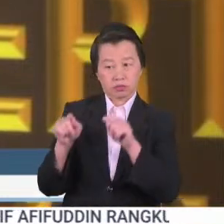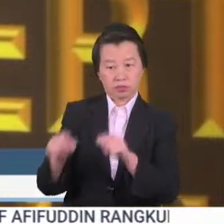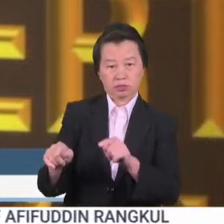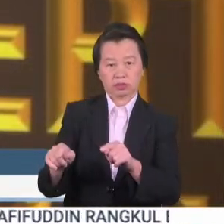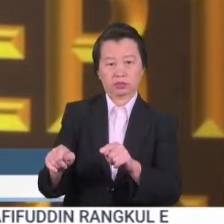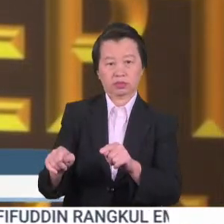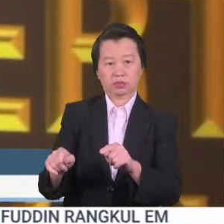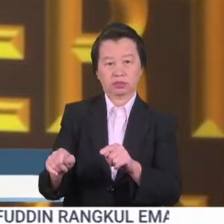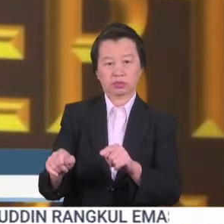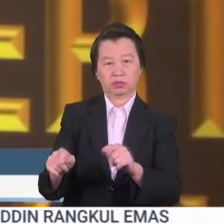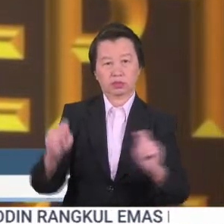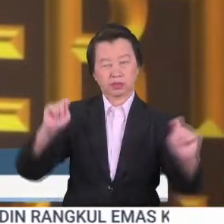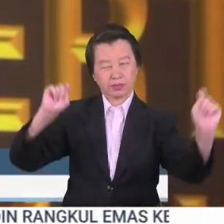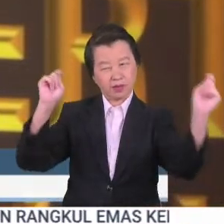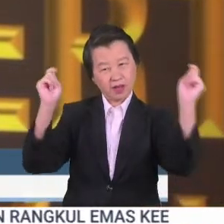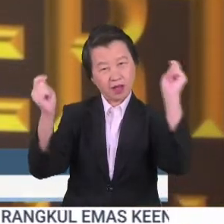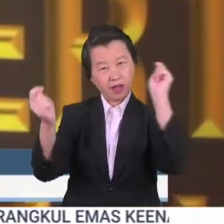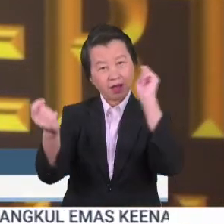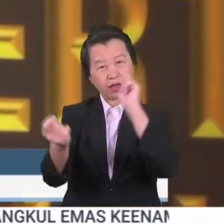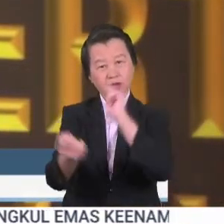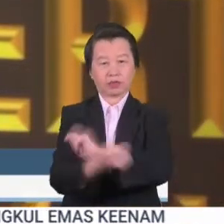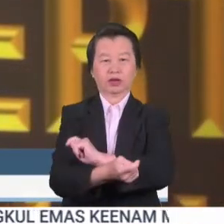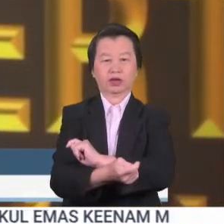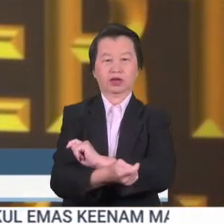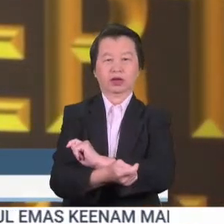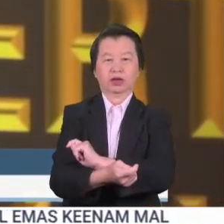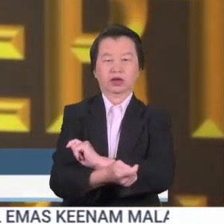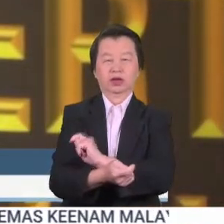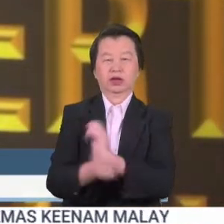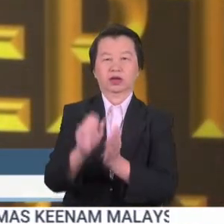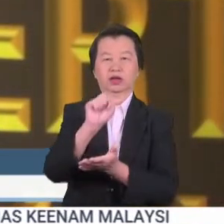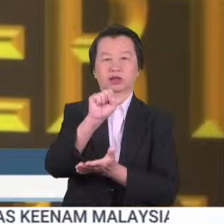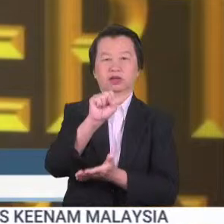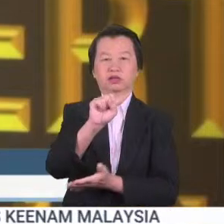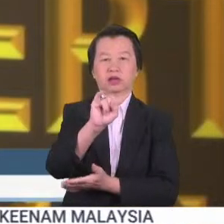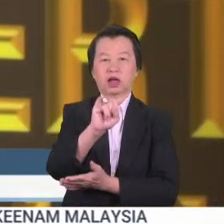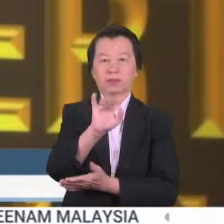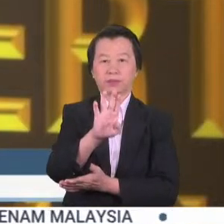EV transform Sibu Jaya